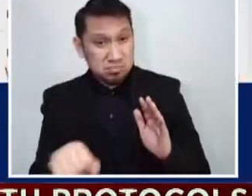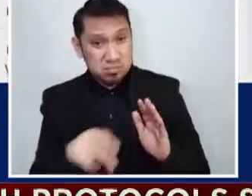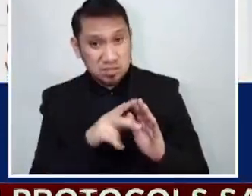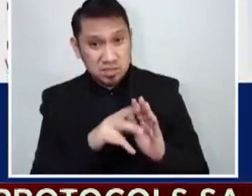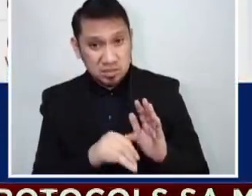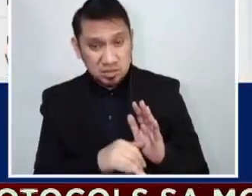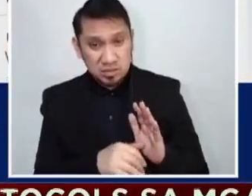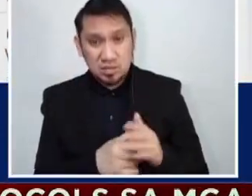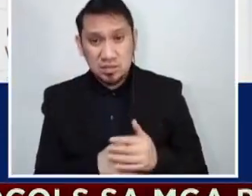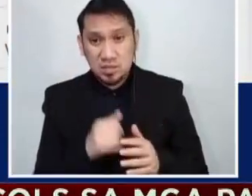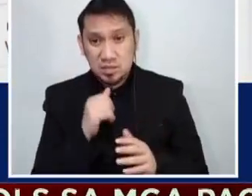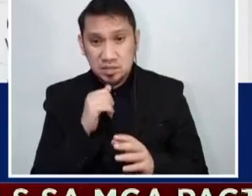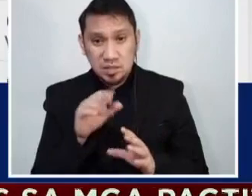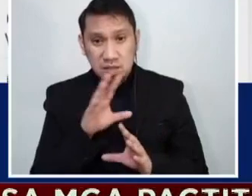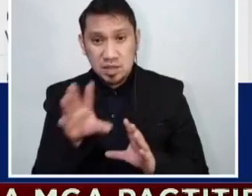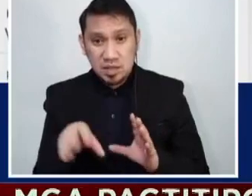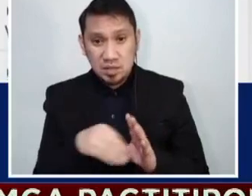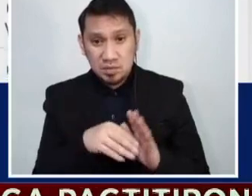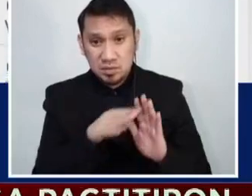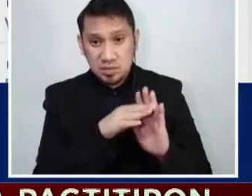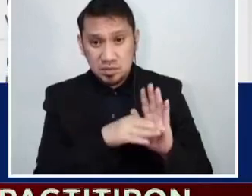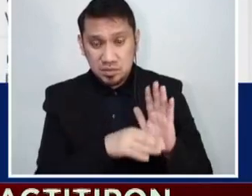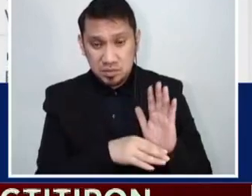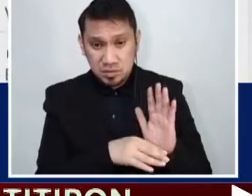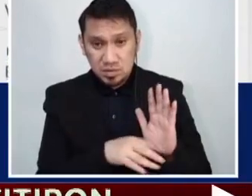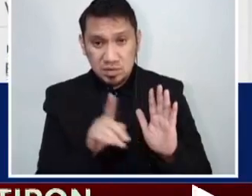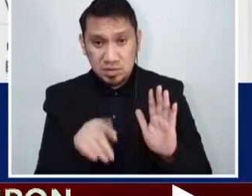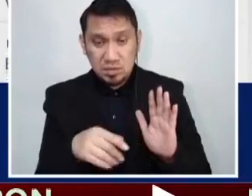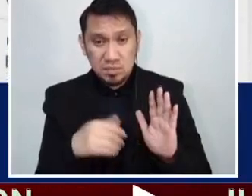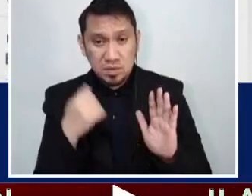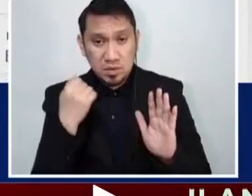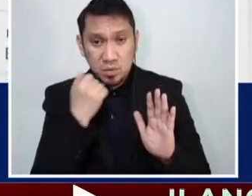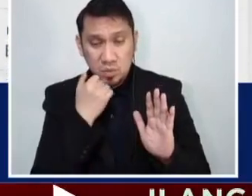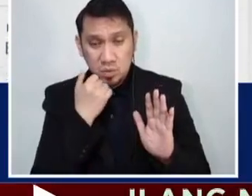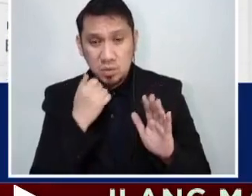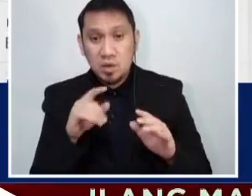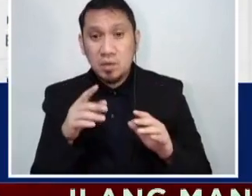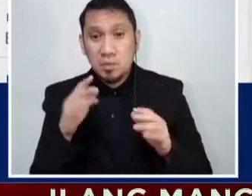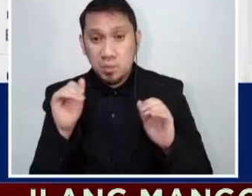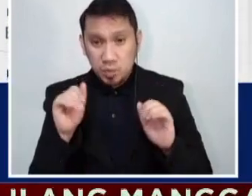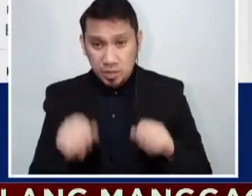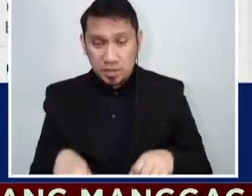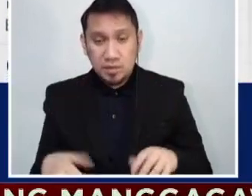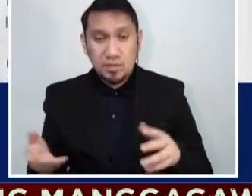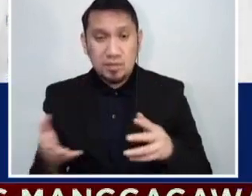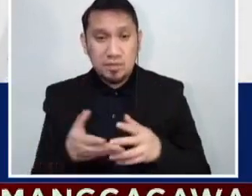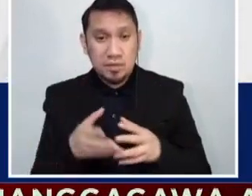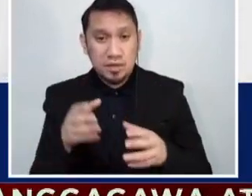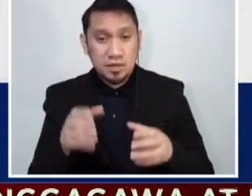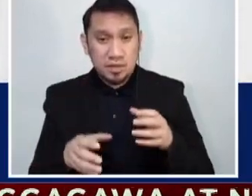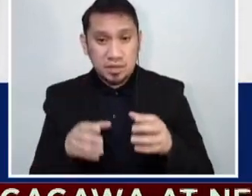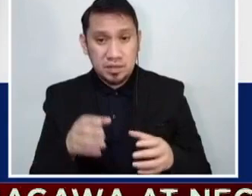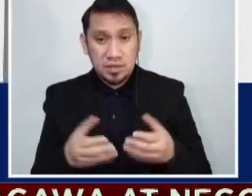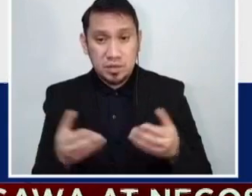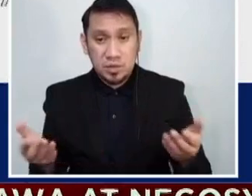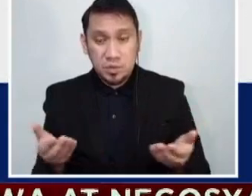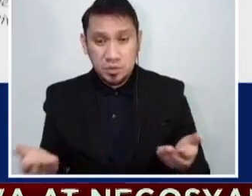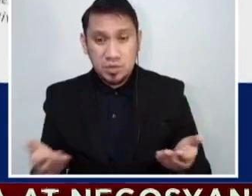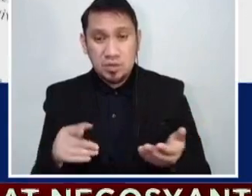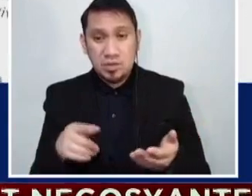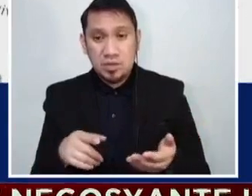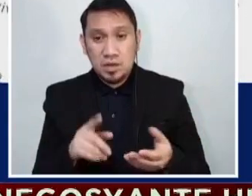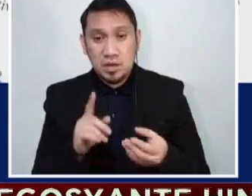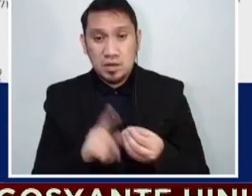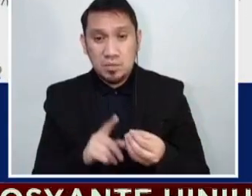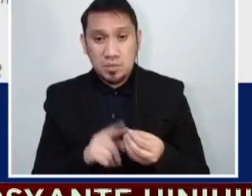hindi pasok sa listahan ng election offenses. At bagamat maaring kasuhan ng paglabag sa mandatory reporting